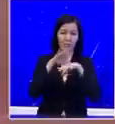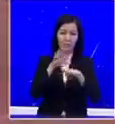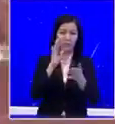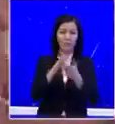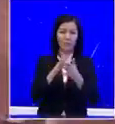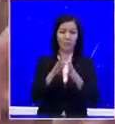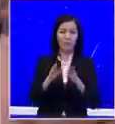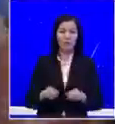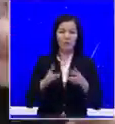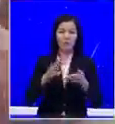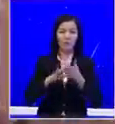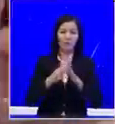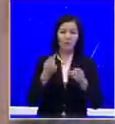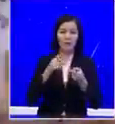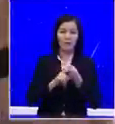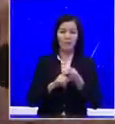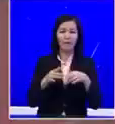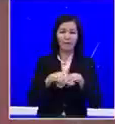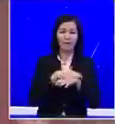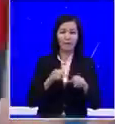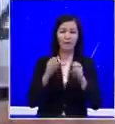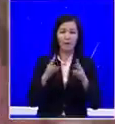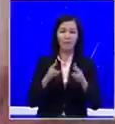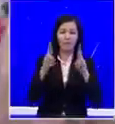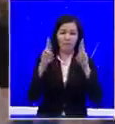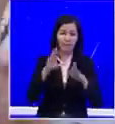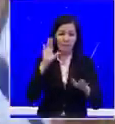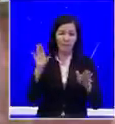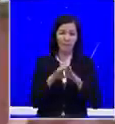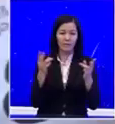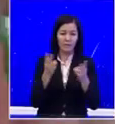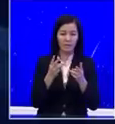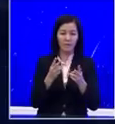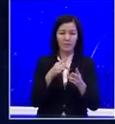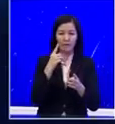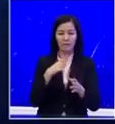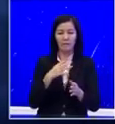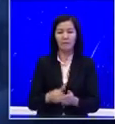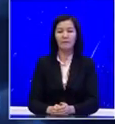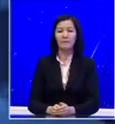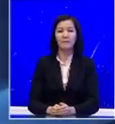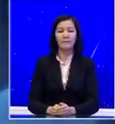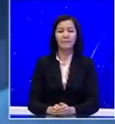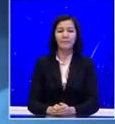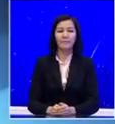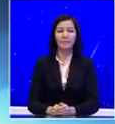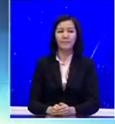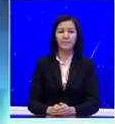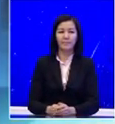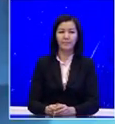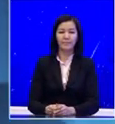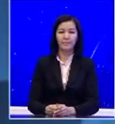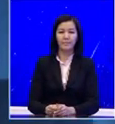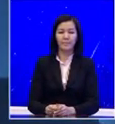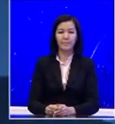ол төтенше жағдай кезінде халықта қауіпсіздік ережесін сақтап, ортақ заңға бағынуға шақырады. Жарқын Нұрланұлы, Ержан Дүйсенов, Жетісу